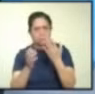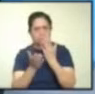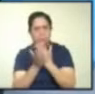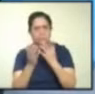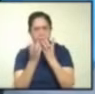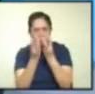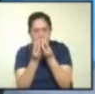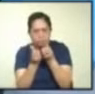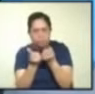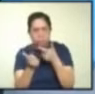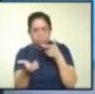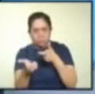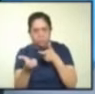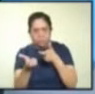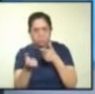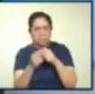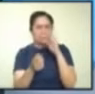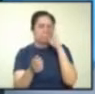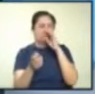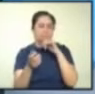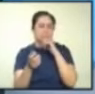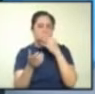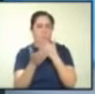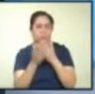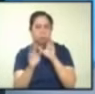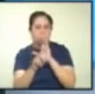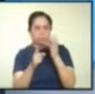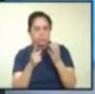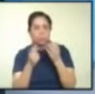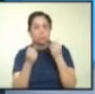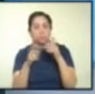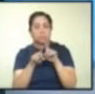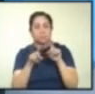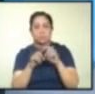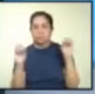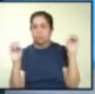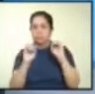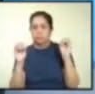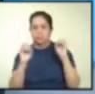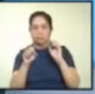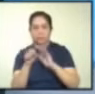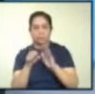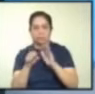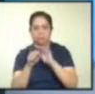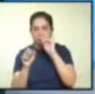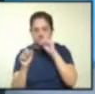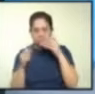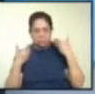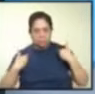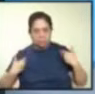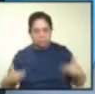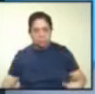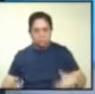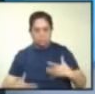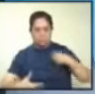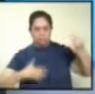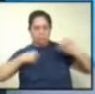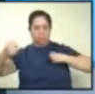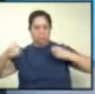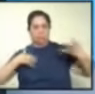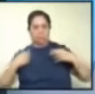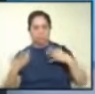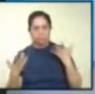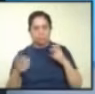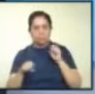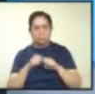ay nadurog ng bala at nasa masama ng kondisyon. Marami rin sa kanila walang sapat na identification dahil nakawan na ng mga suspect.